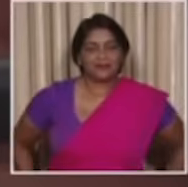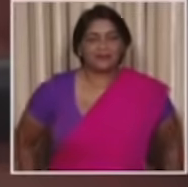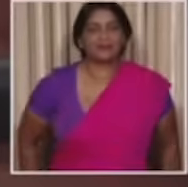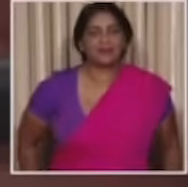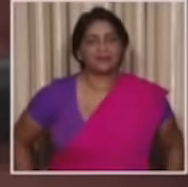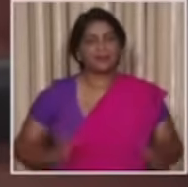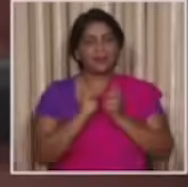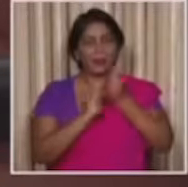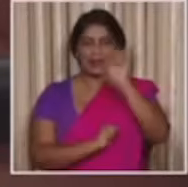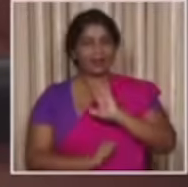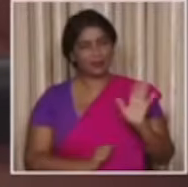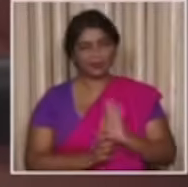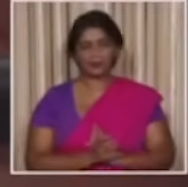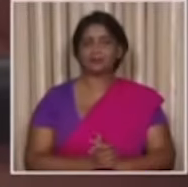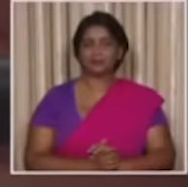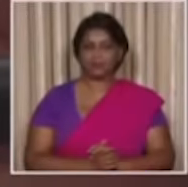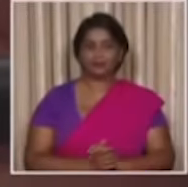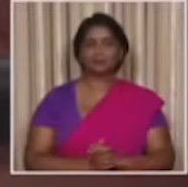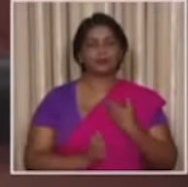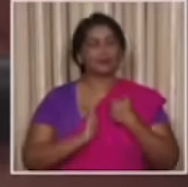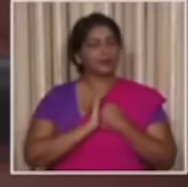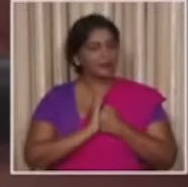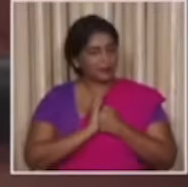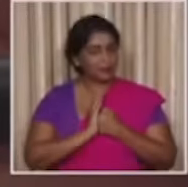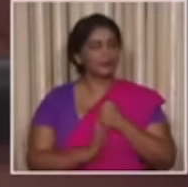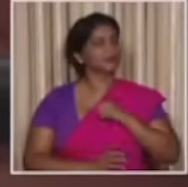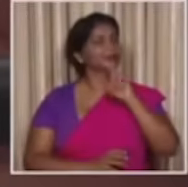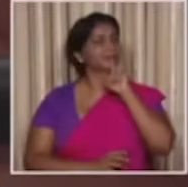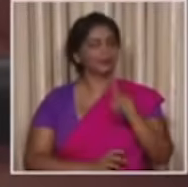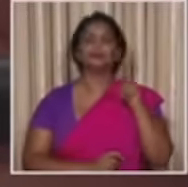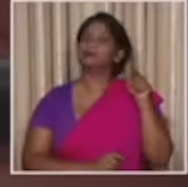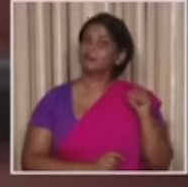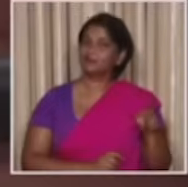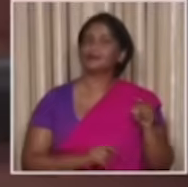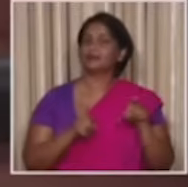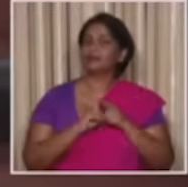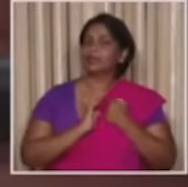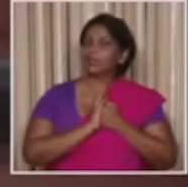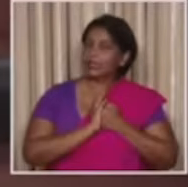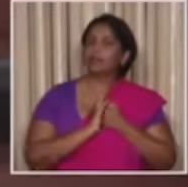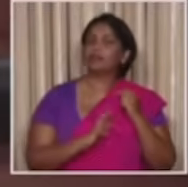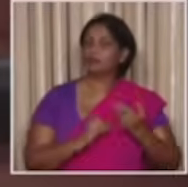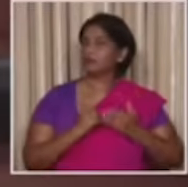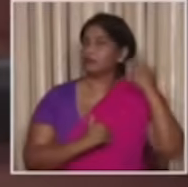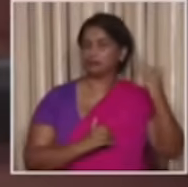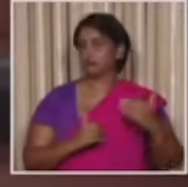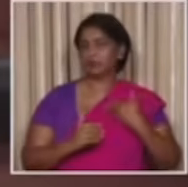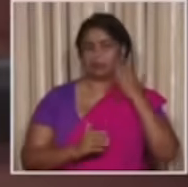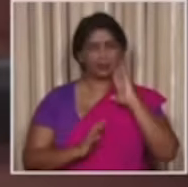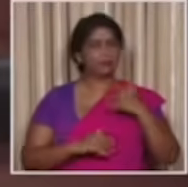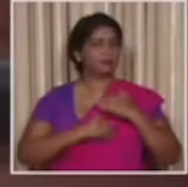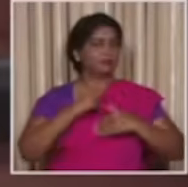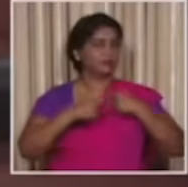මණ්ඩලයේ ඉති. හරි. ඒ නිසා ගරු නියෝග කතානායකතුම මම ඉතාමත් බැග ඔබතුමාගෙන් ඉල්ලා හිටින්නේ. මේ නියෝගය අනාගතයේ සම්ප්‍රදායක්